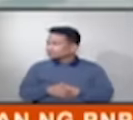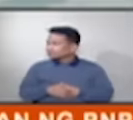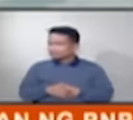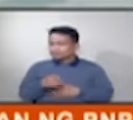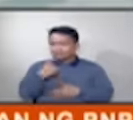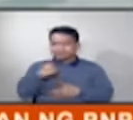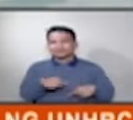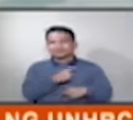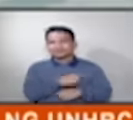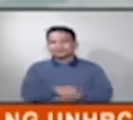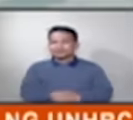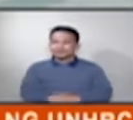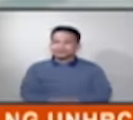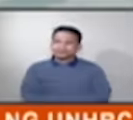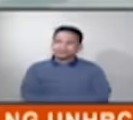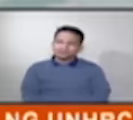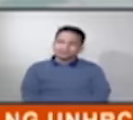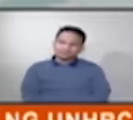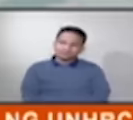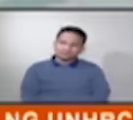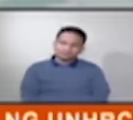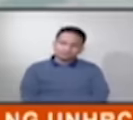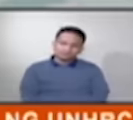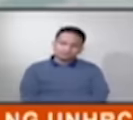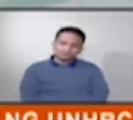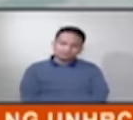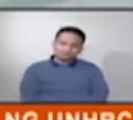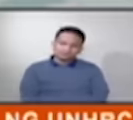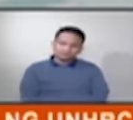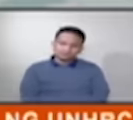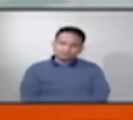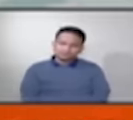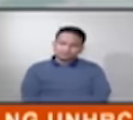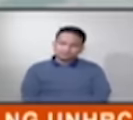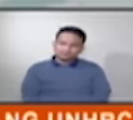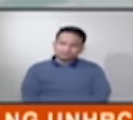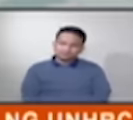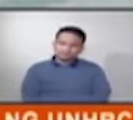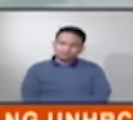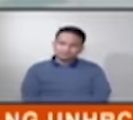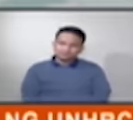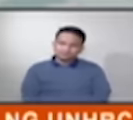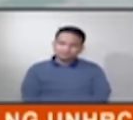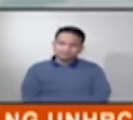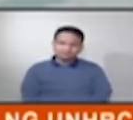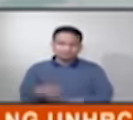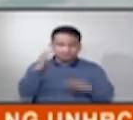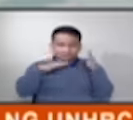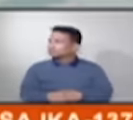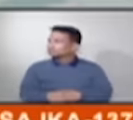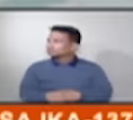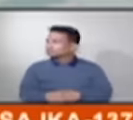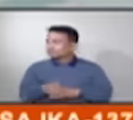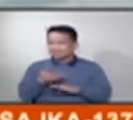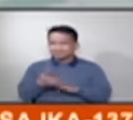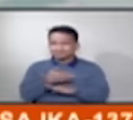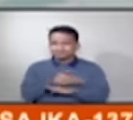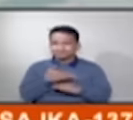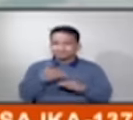karma yung nangyari sa'yo, sir? Hindi. Nauna naman po, sir, yung ano po eh. Yung pong problema ko po sa tuhod eh.